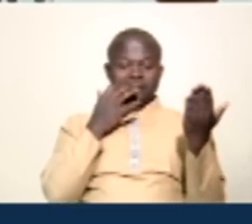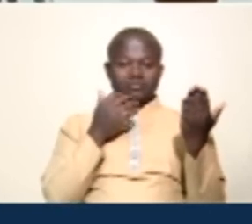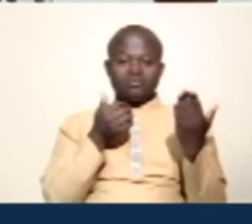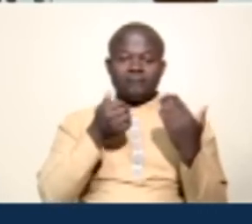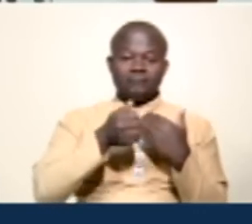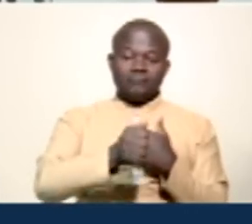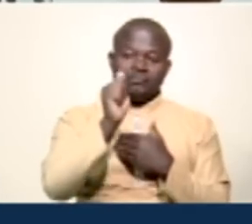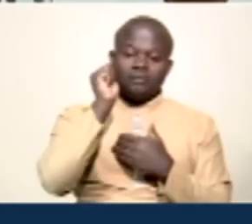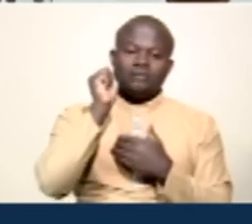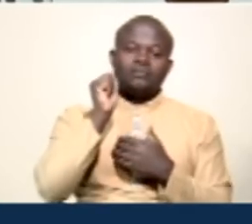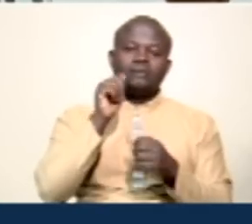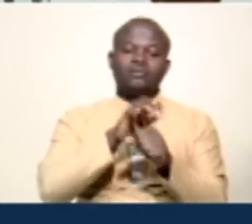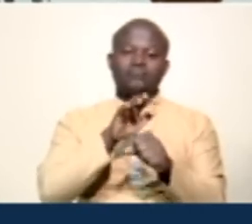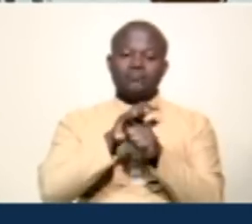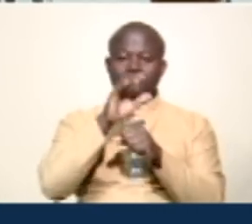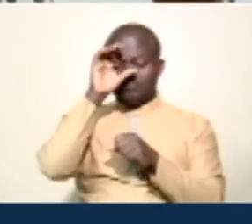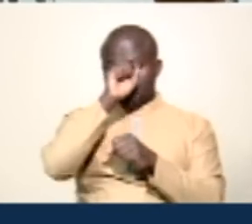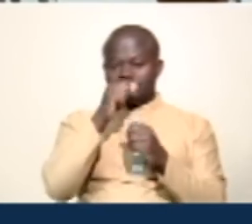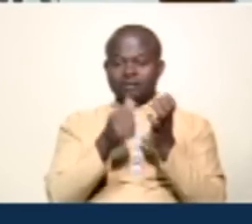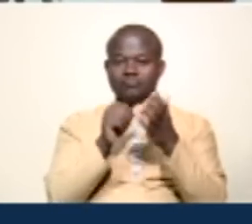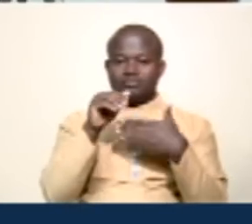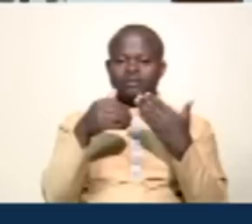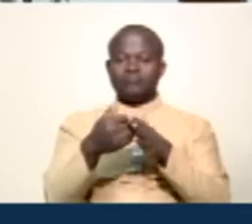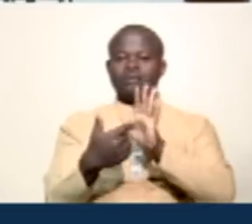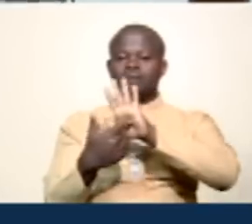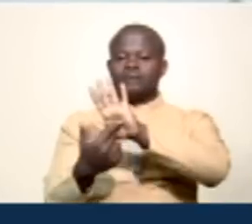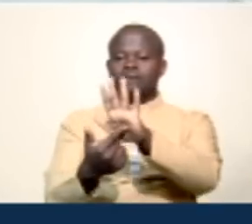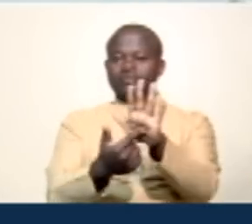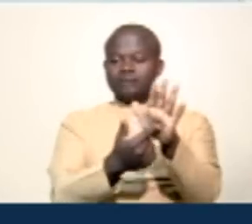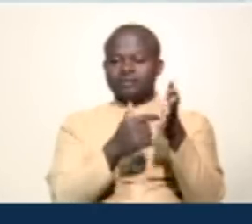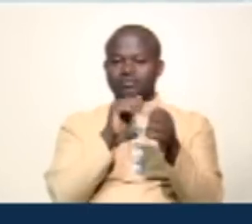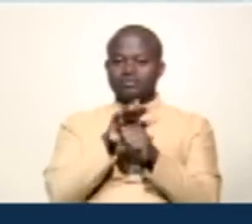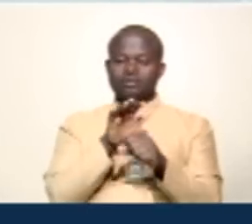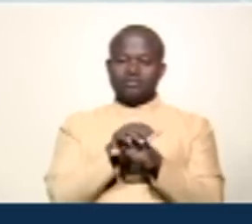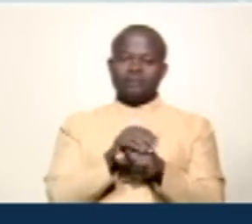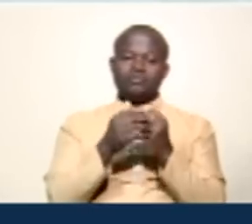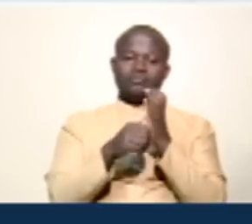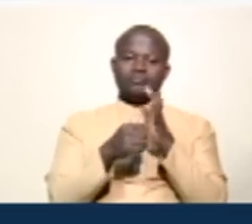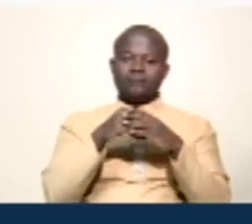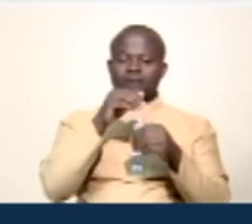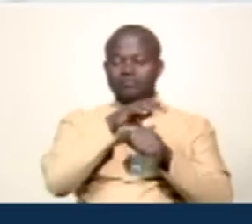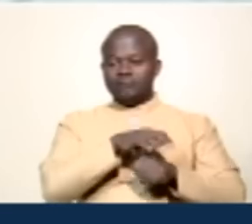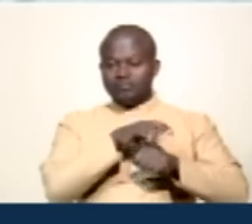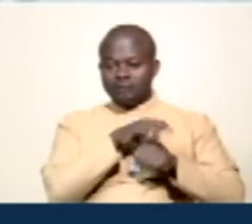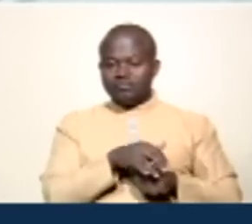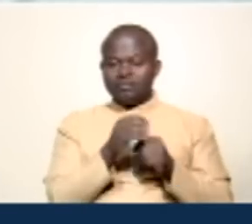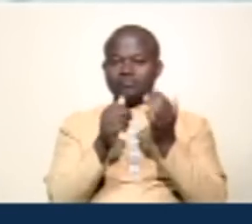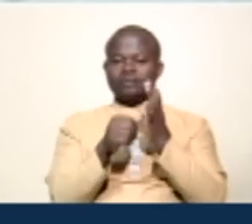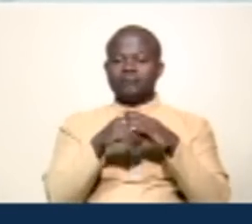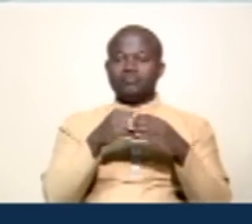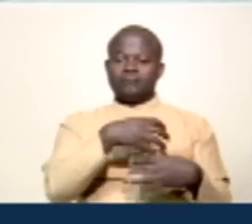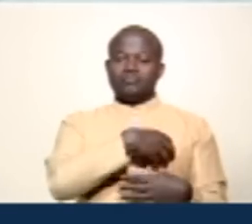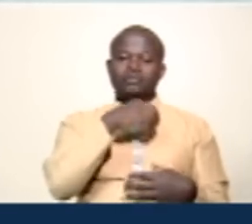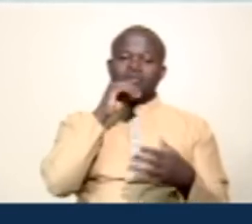nacyo dukunze kubura ibibazo byagiye bigaragazwa hano yaba ikibazo cy'ihungabana ikibazo